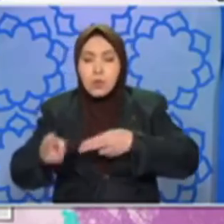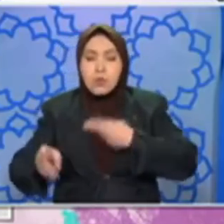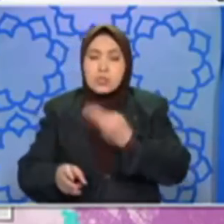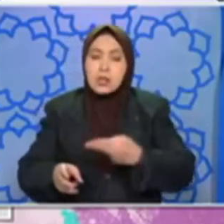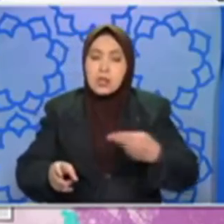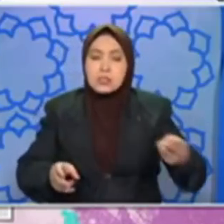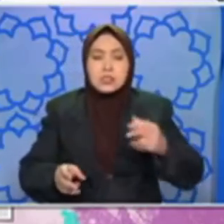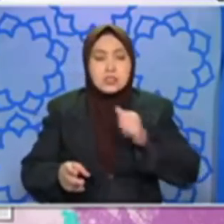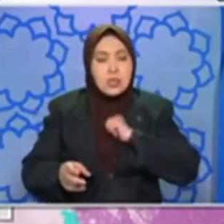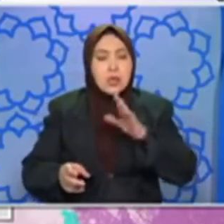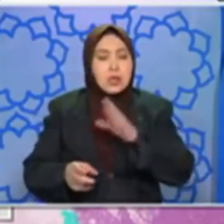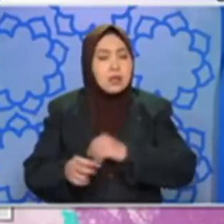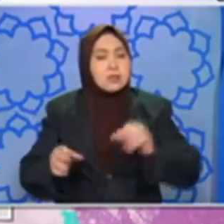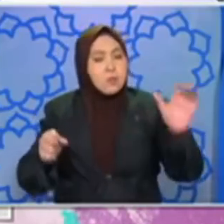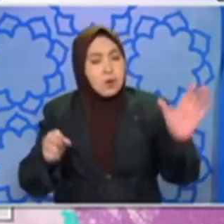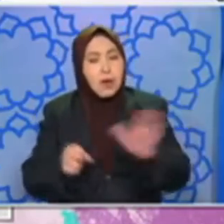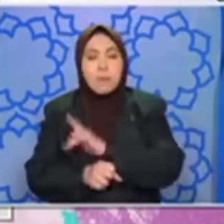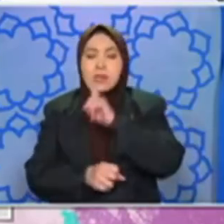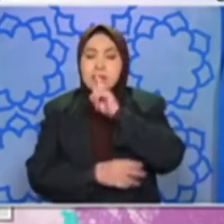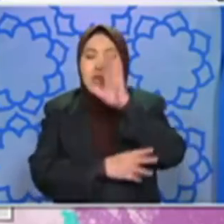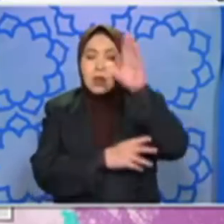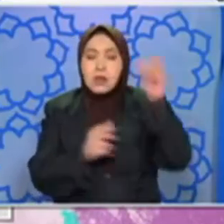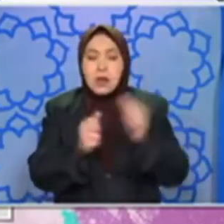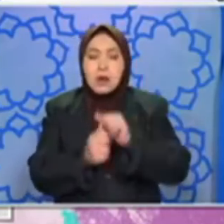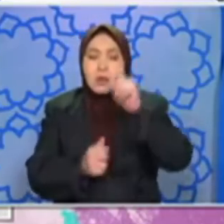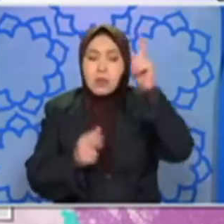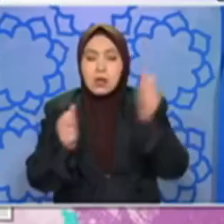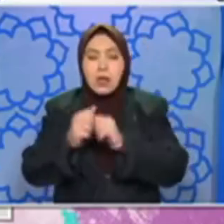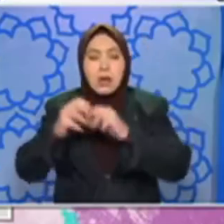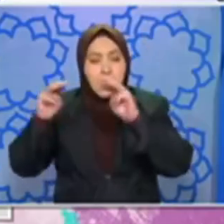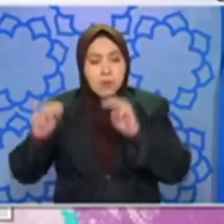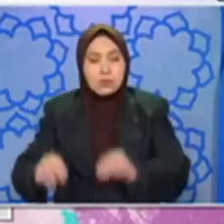العهد كان مسؤولا